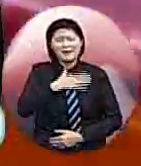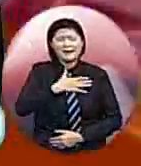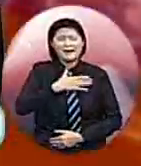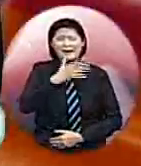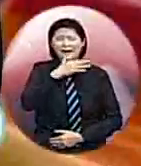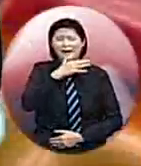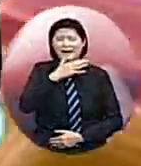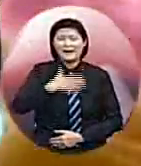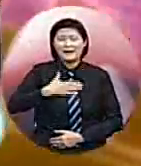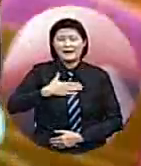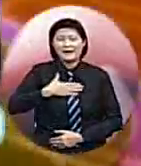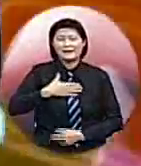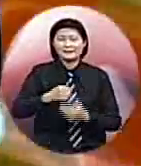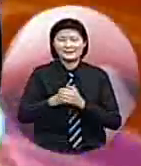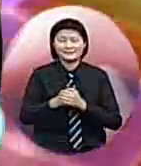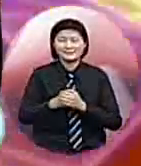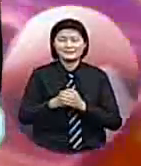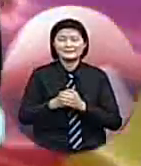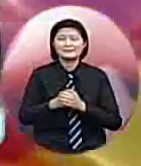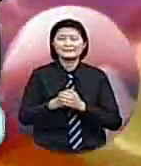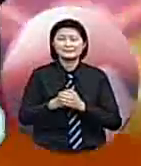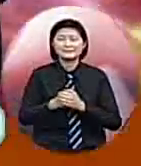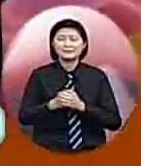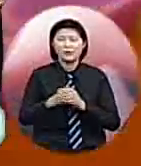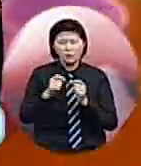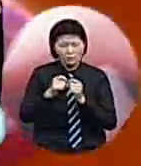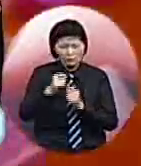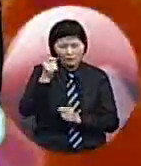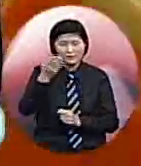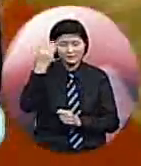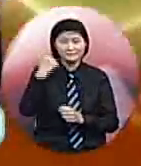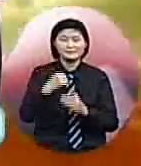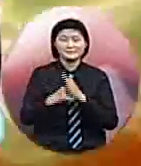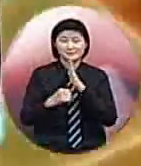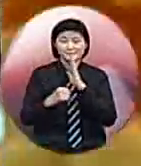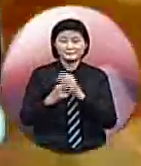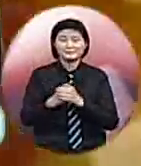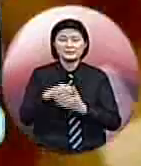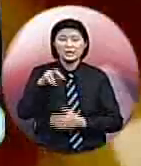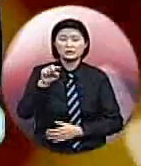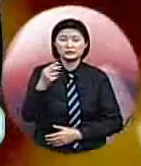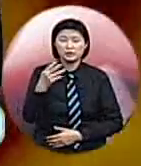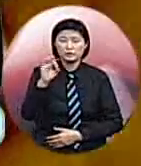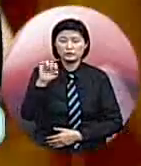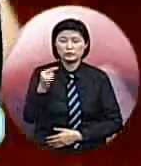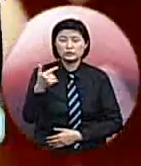맞아. 그때 노래하고 인정하는 거요. 그런 거요. 오래됐네요. 예예. 서른도라고 그때.